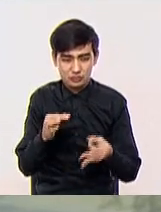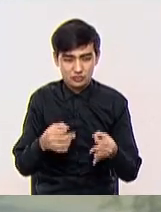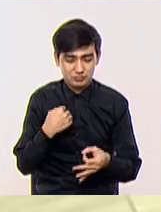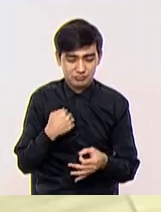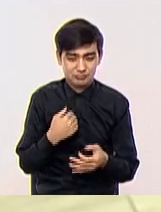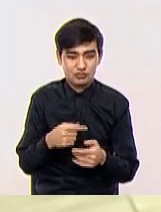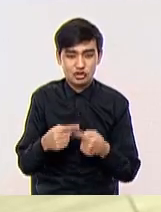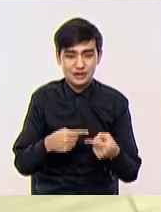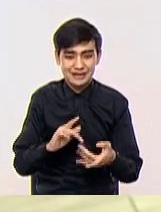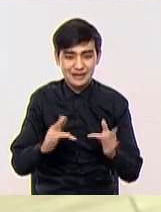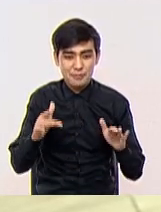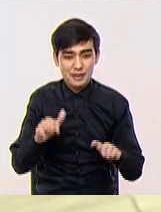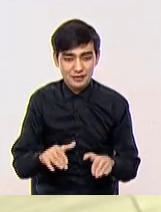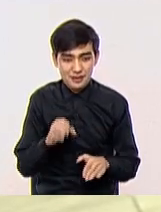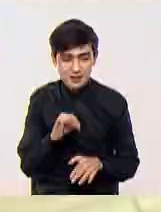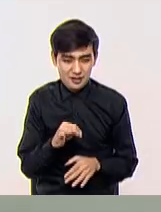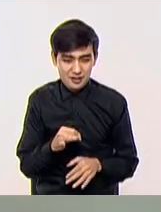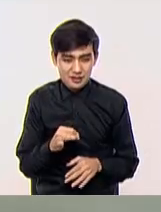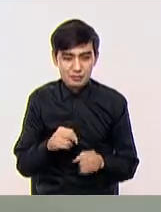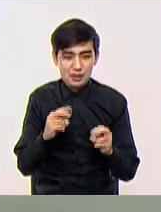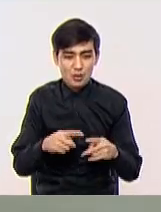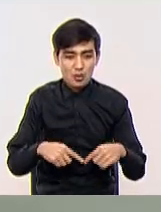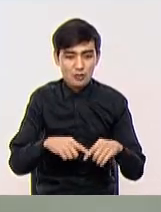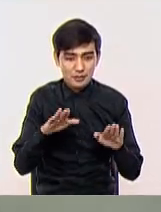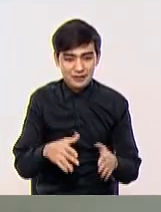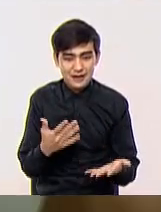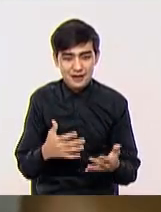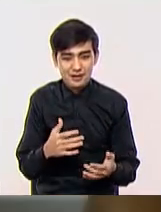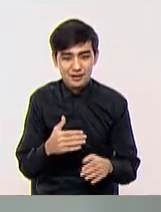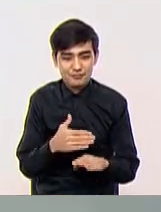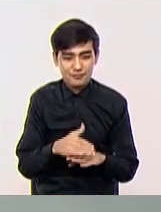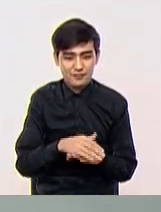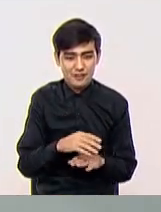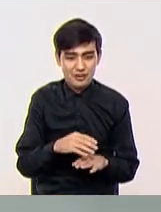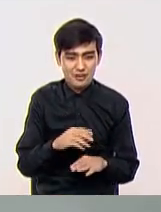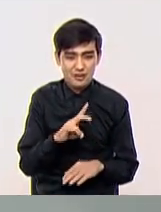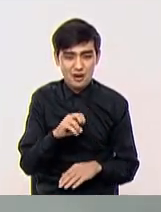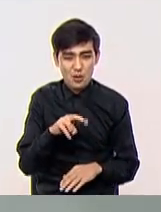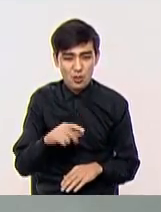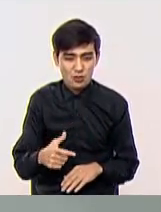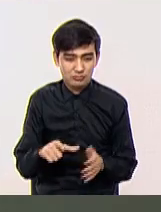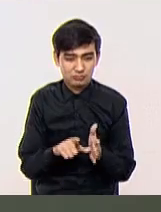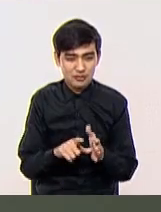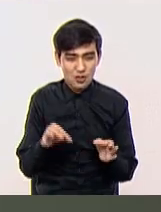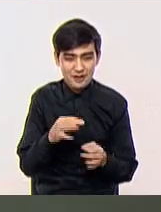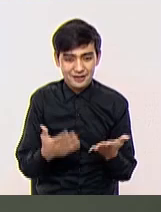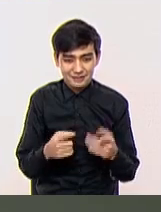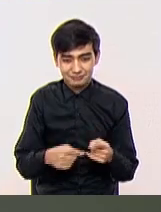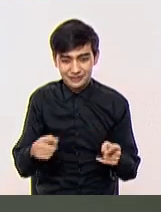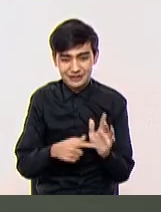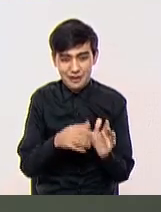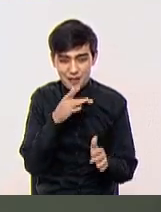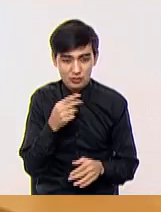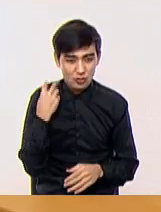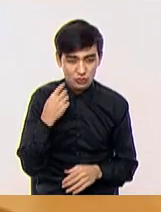банкротстве через интернет-ресурс уполномоченного органа или налоговое мобильное приложение. Процедуру одобряют, если в течение 7 лет должник